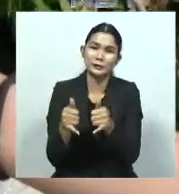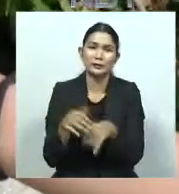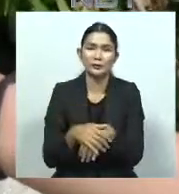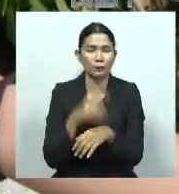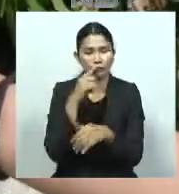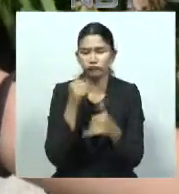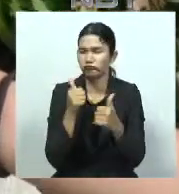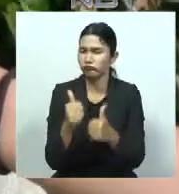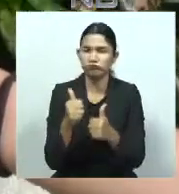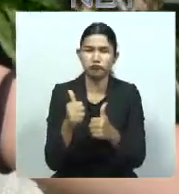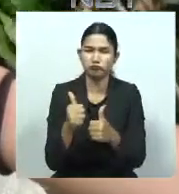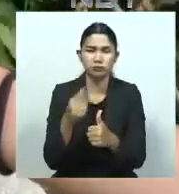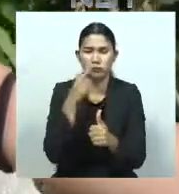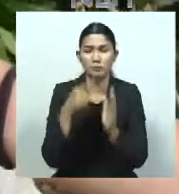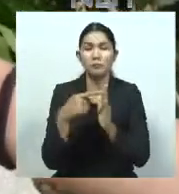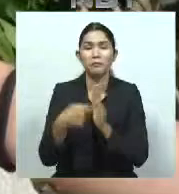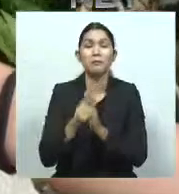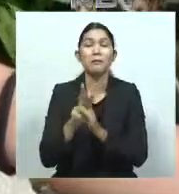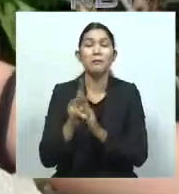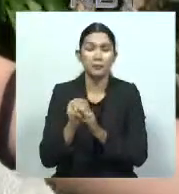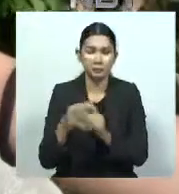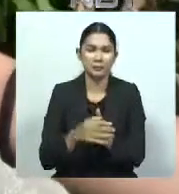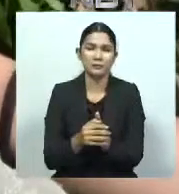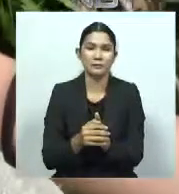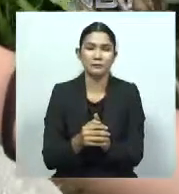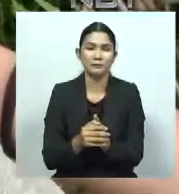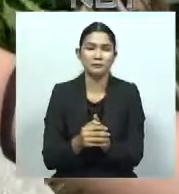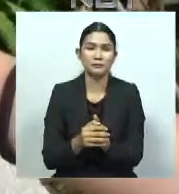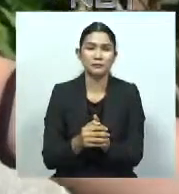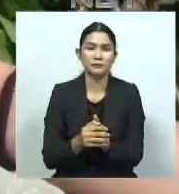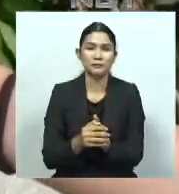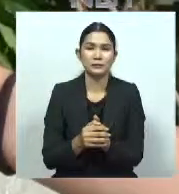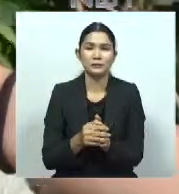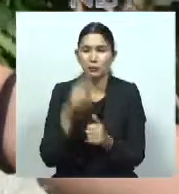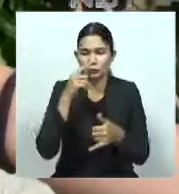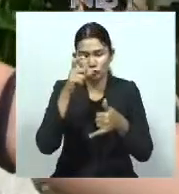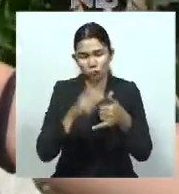อแกดีมากับป่าเปรมนี่หรือว่าแกอัต